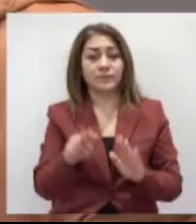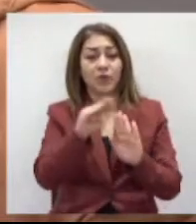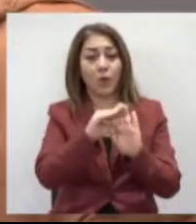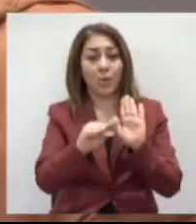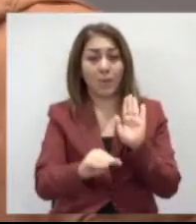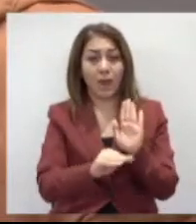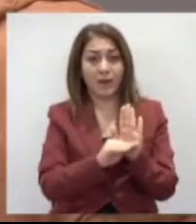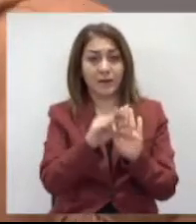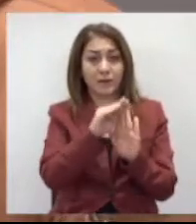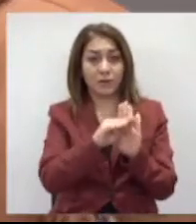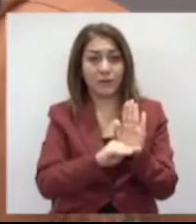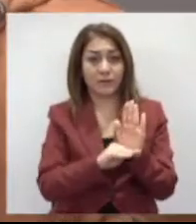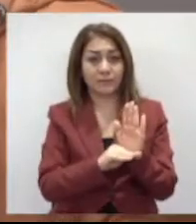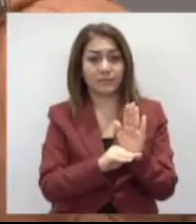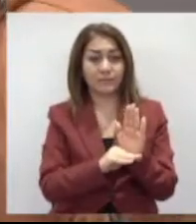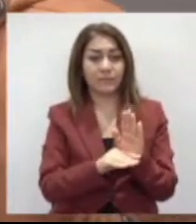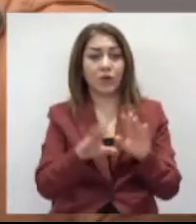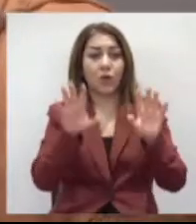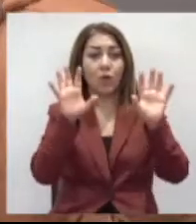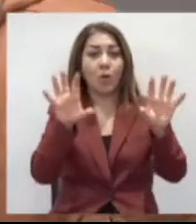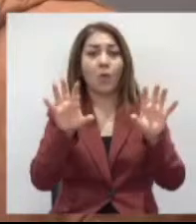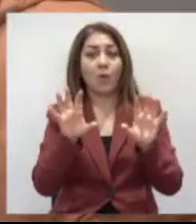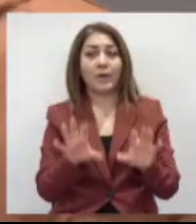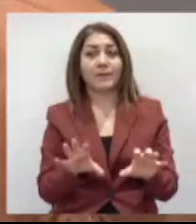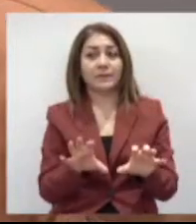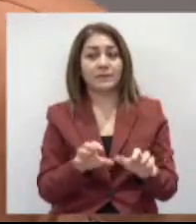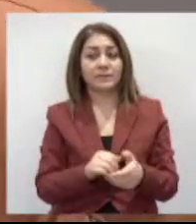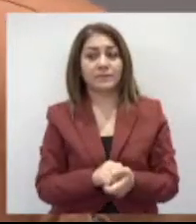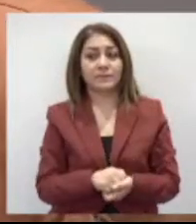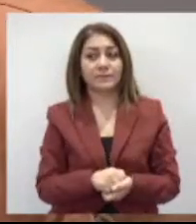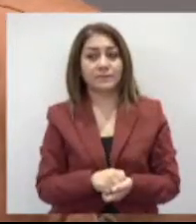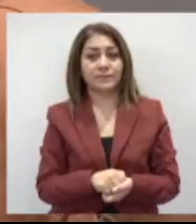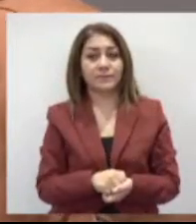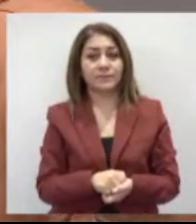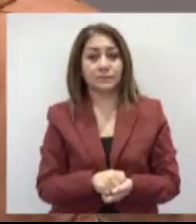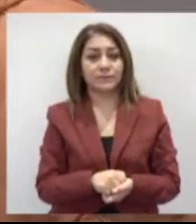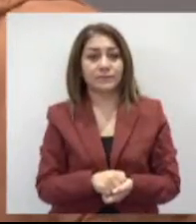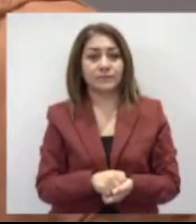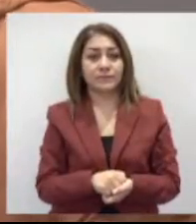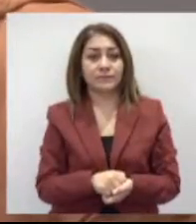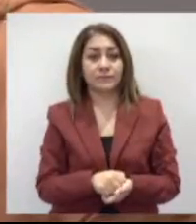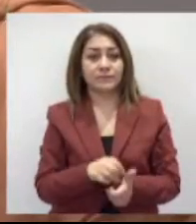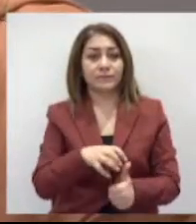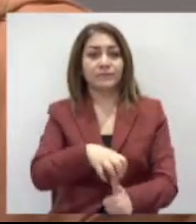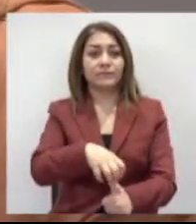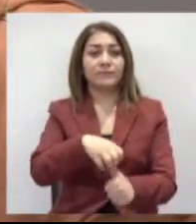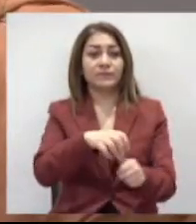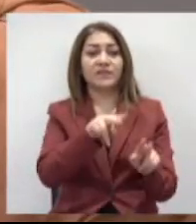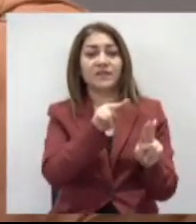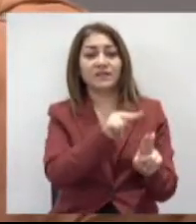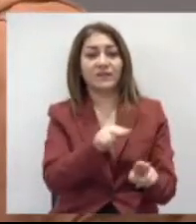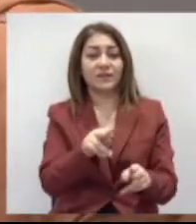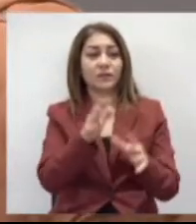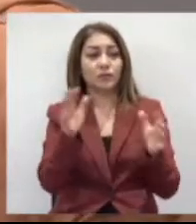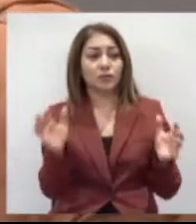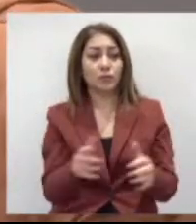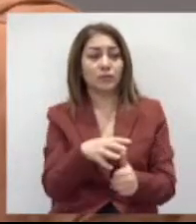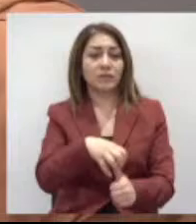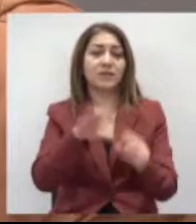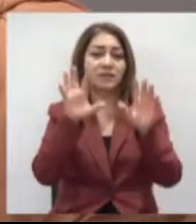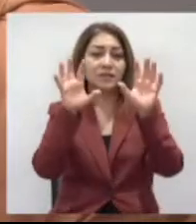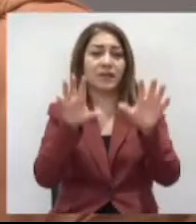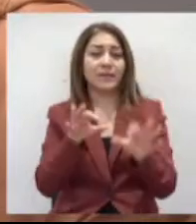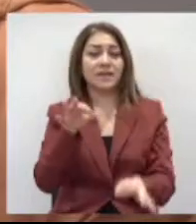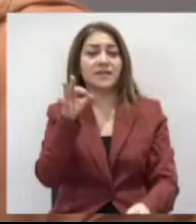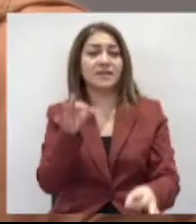նորմերի, հա, ասենց ասենք, եւ օրենսդրության, այսինքն համազգացության հիմնական վերահսկողության եւ ապահով երաշխող համազգական